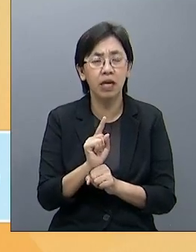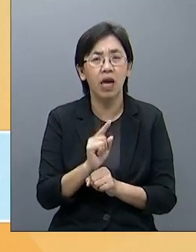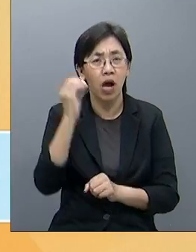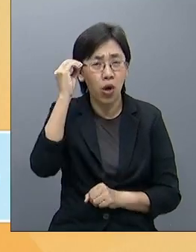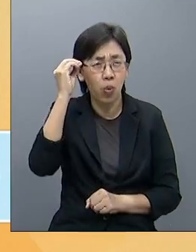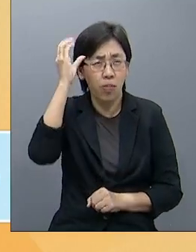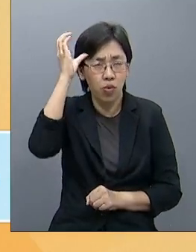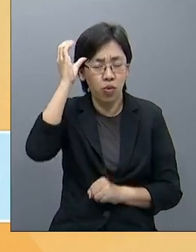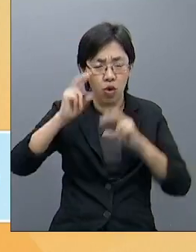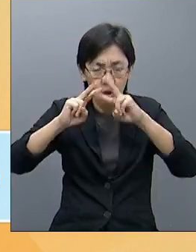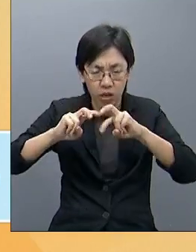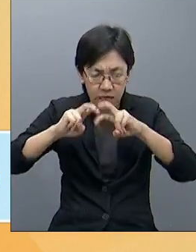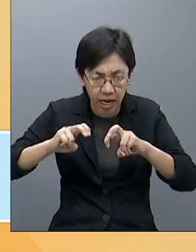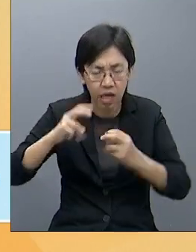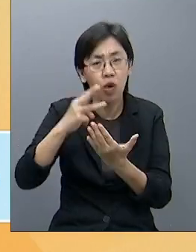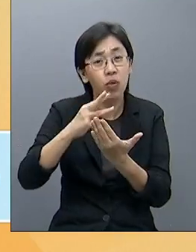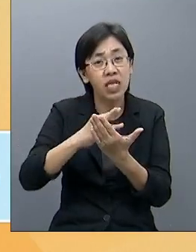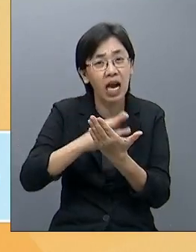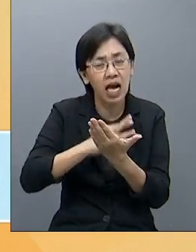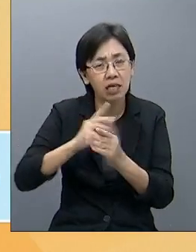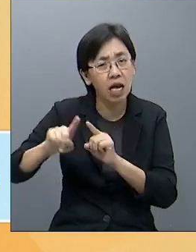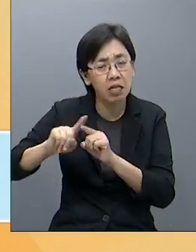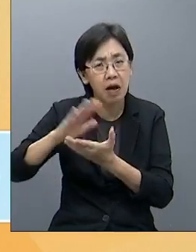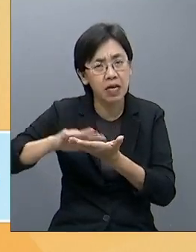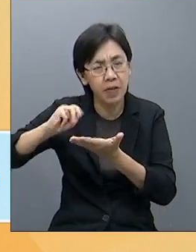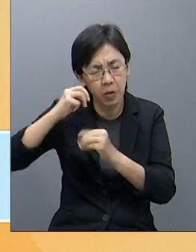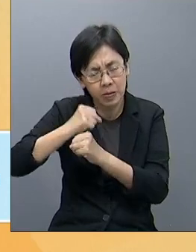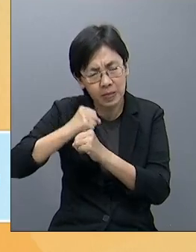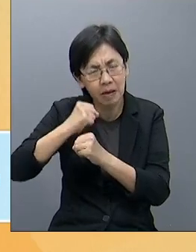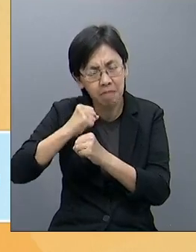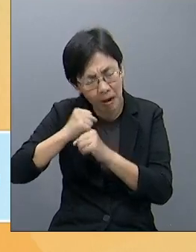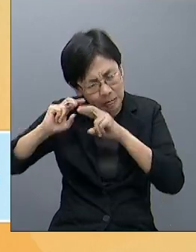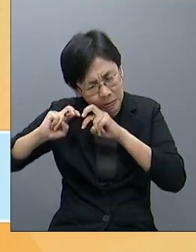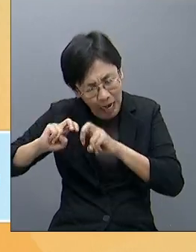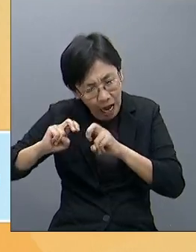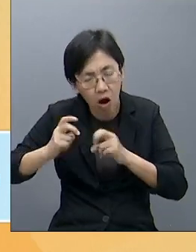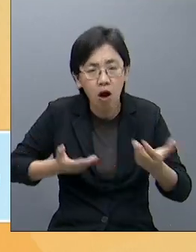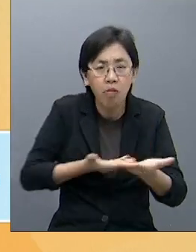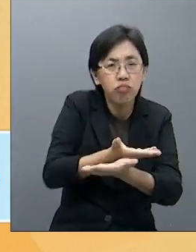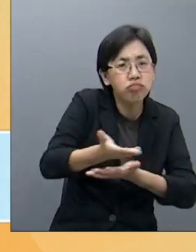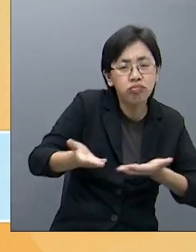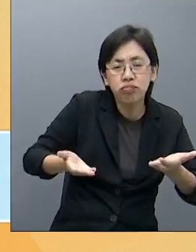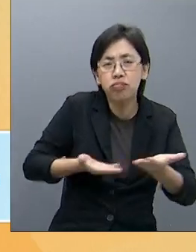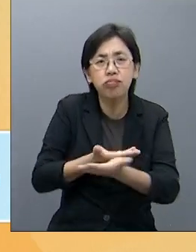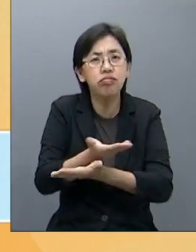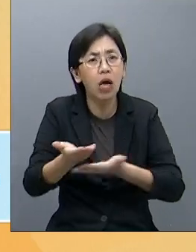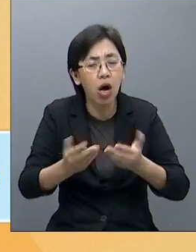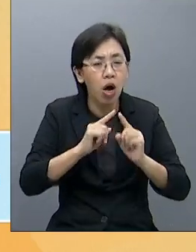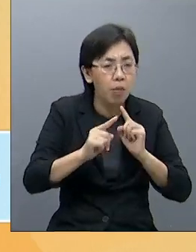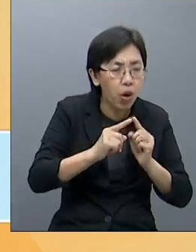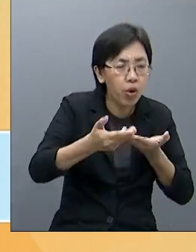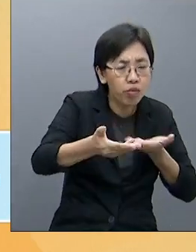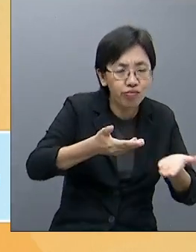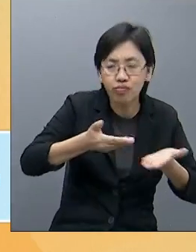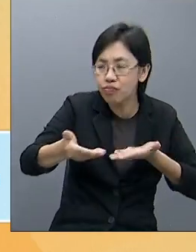ามรู้ผลงานวิช Champions Skinองมหาวทริยาไ lebenมาแรกั มาแบ่งกัน กัน แล้็มาแรกเปลiedziećกัน